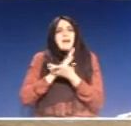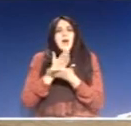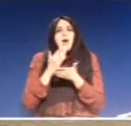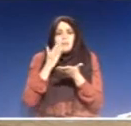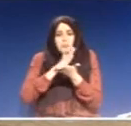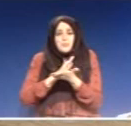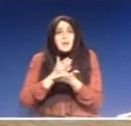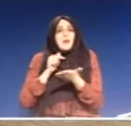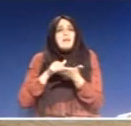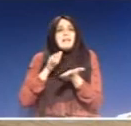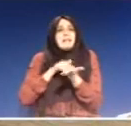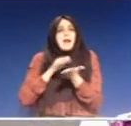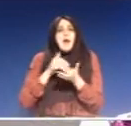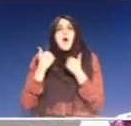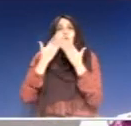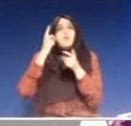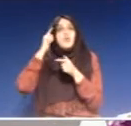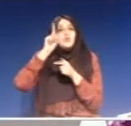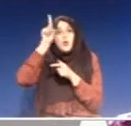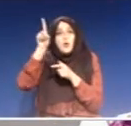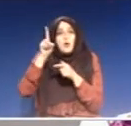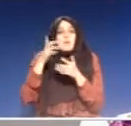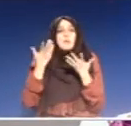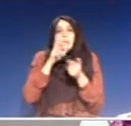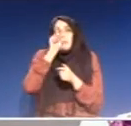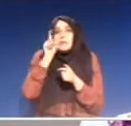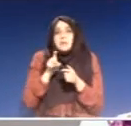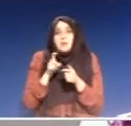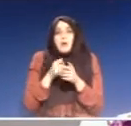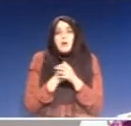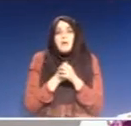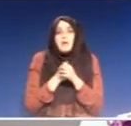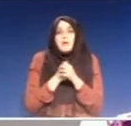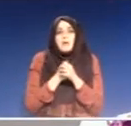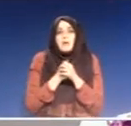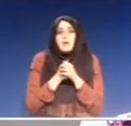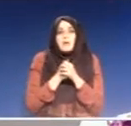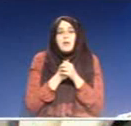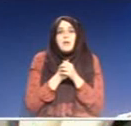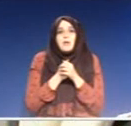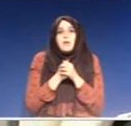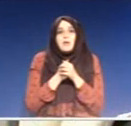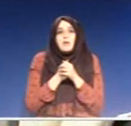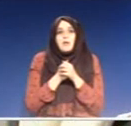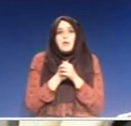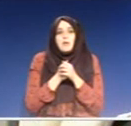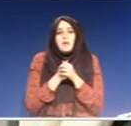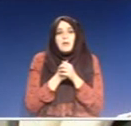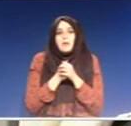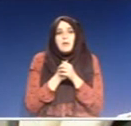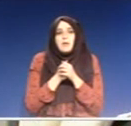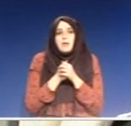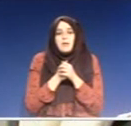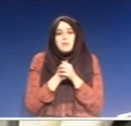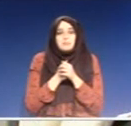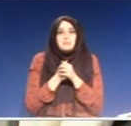نحوجنا دفاتك اسكو تقدر كازاكي اسكو نجمر نكوني باغ اكزومبل فوالا